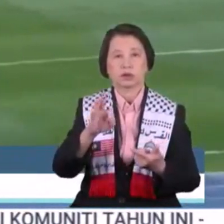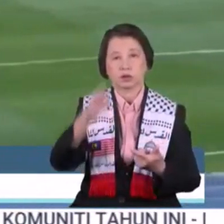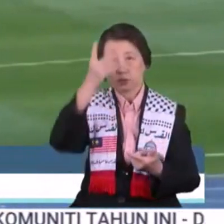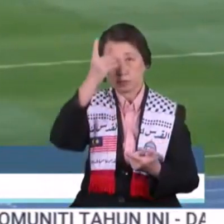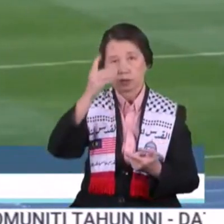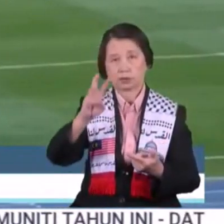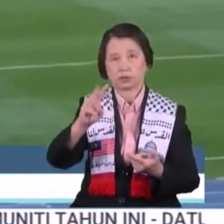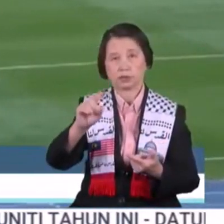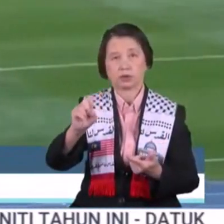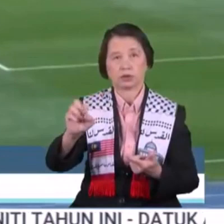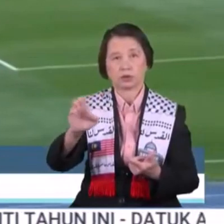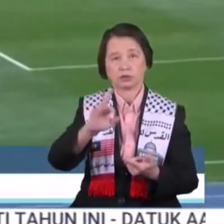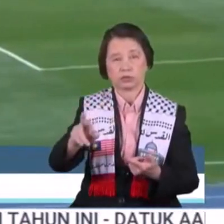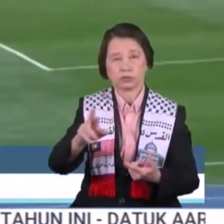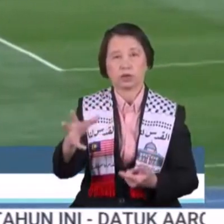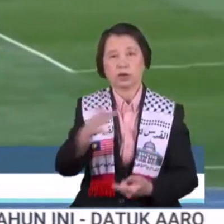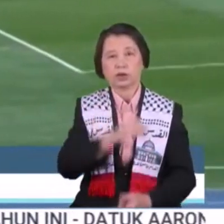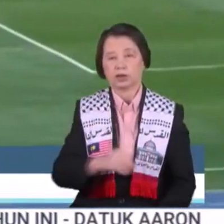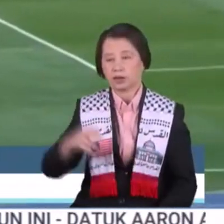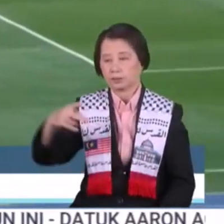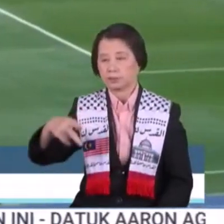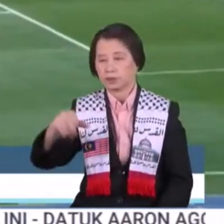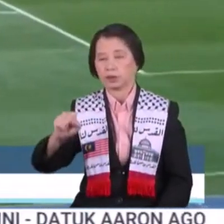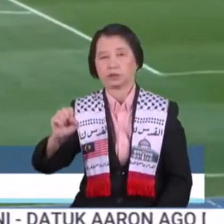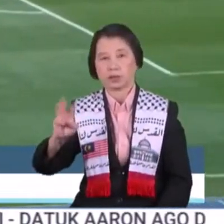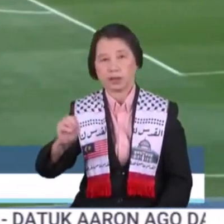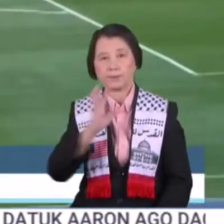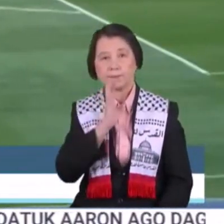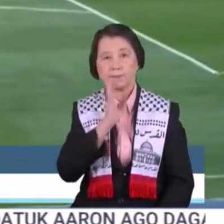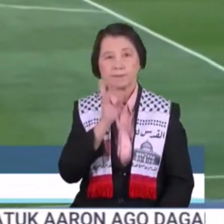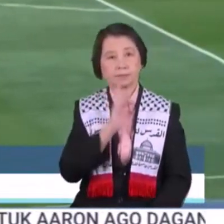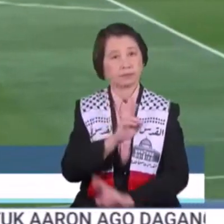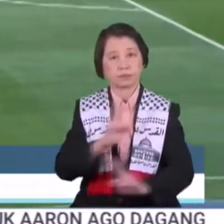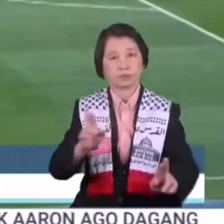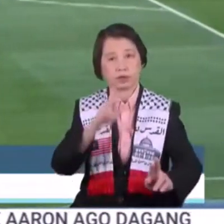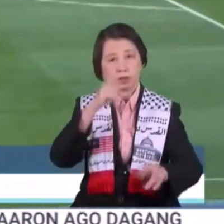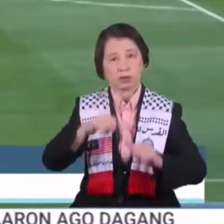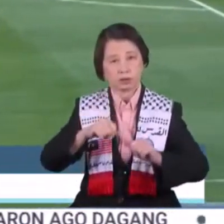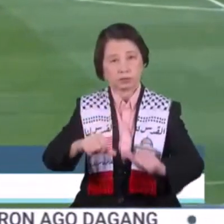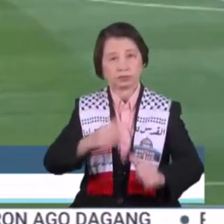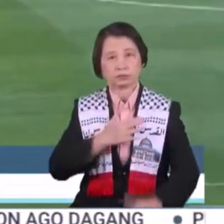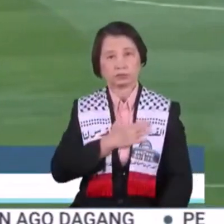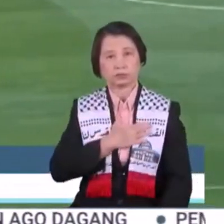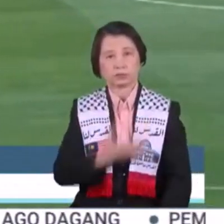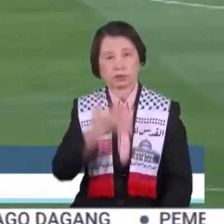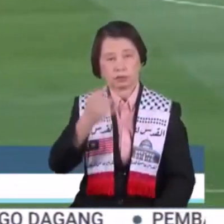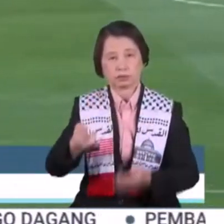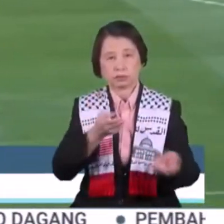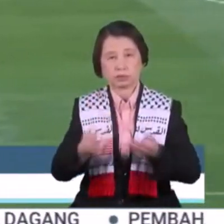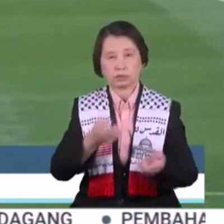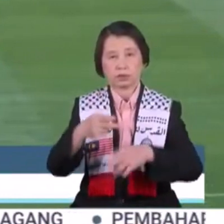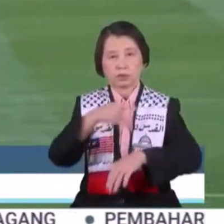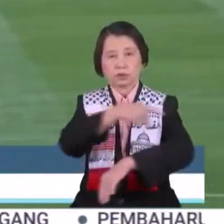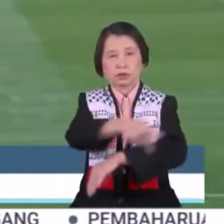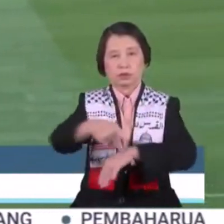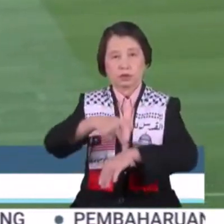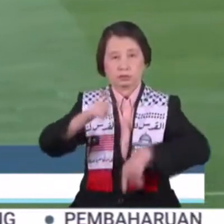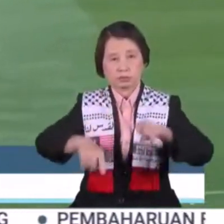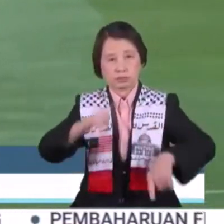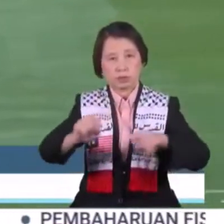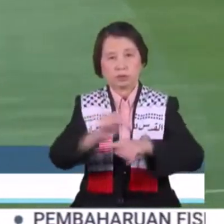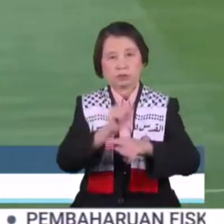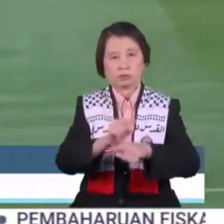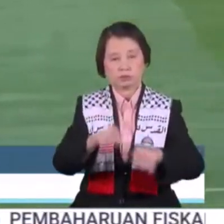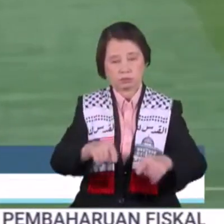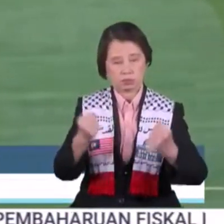Datuk Seri Windsor John. Dalam pada itu, PSM turut menyatakan kesediaan untuk terus komited bagi menguruskan sebuah padang pelbagai guna